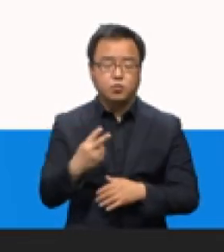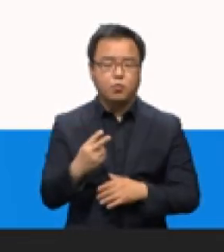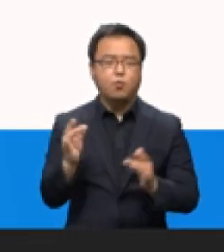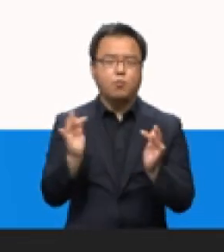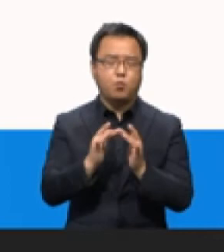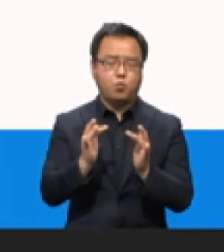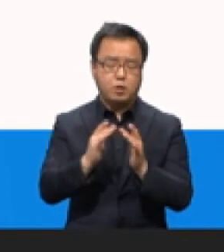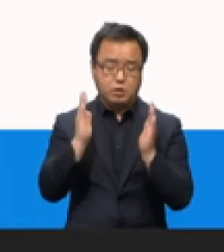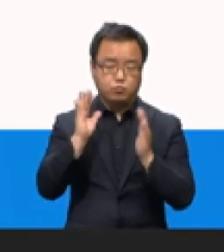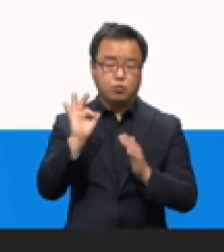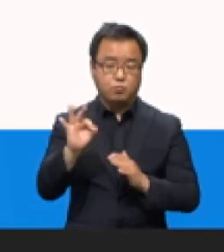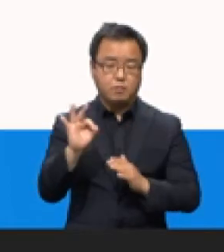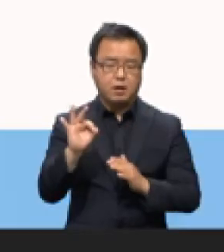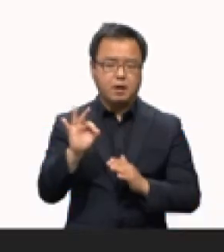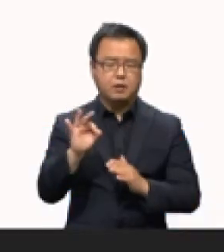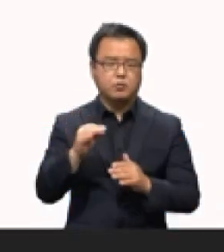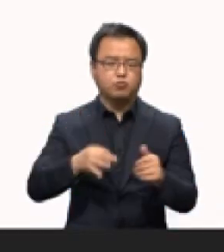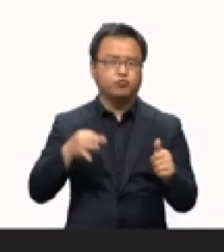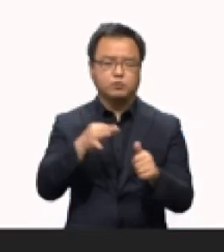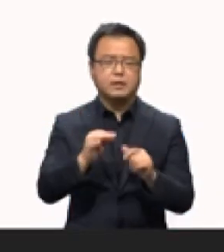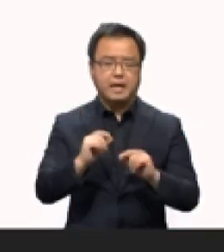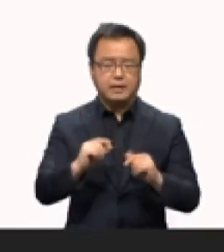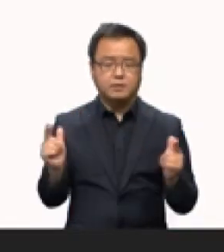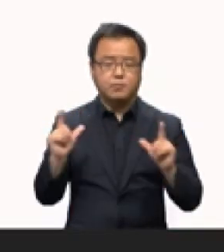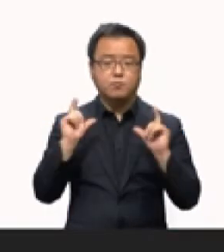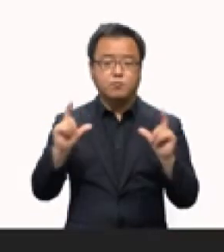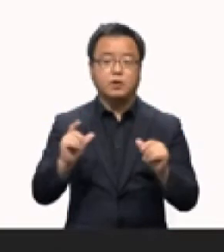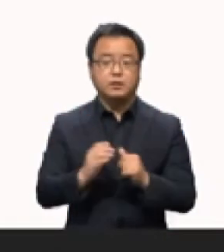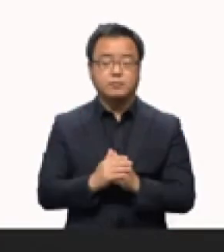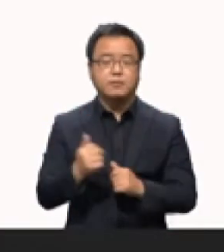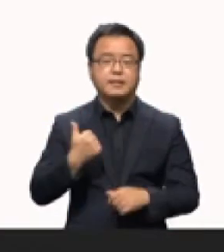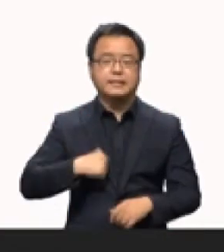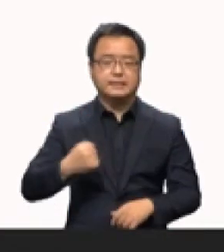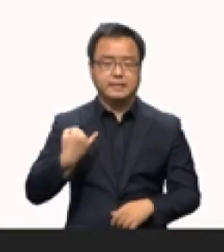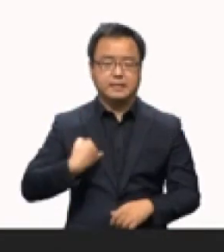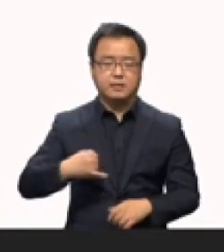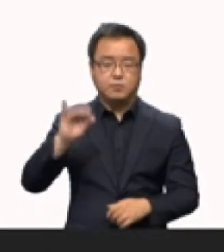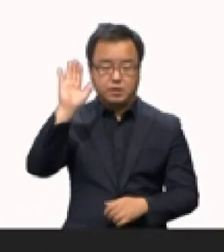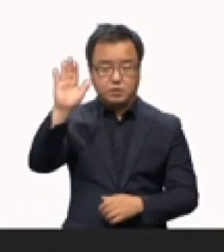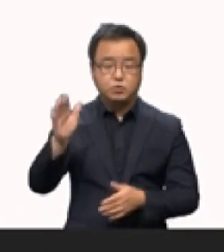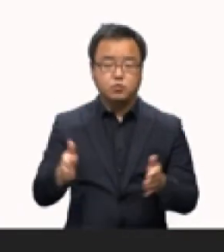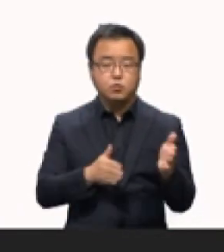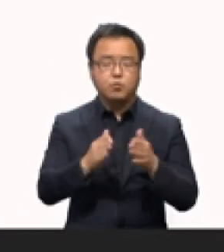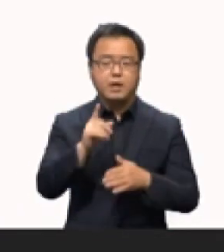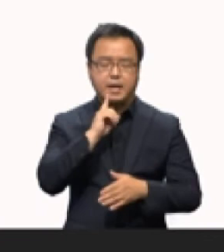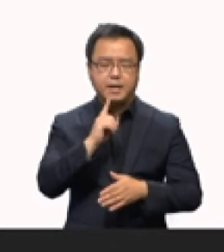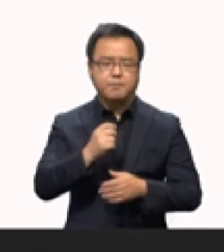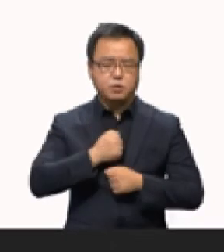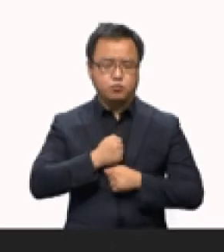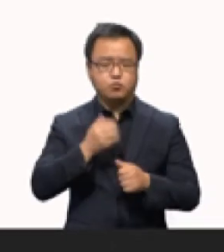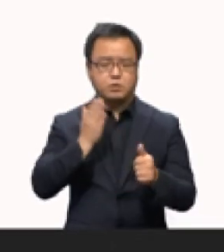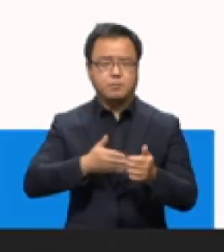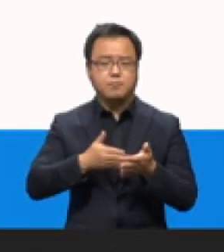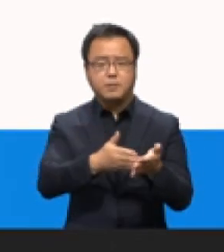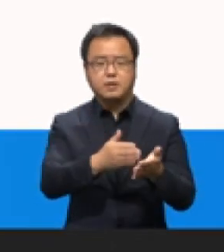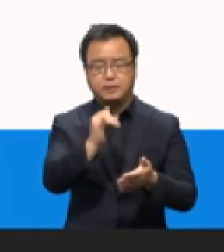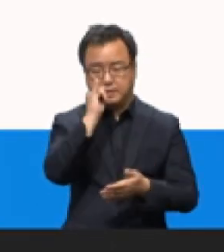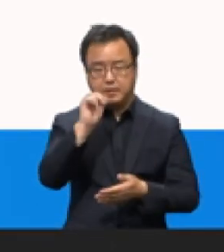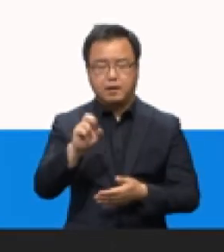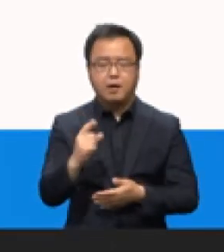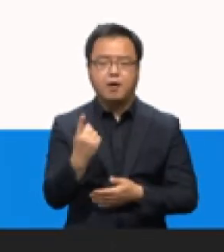학비도 주지 않겠다고 선언을 했습니다. 자녀의 진로를 얘기하면서 주의를 주는 부모도 있는데요. 이